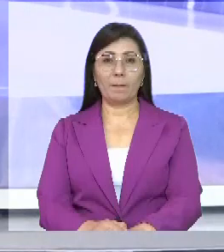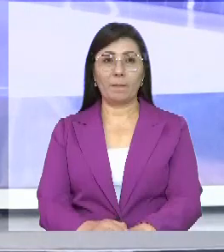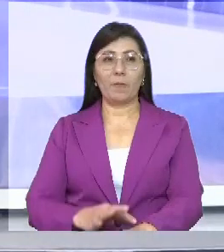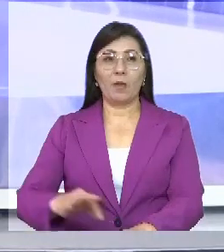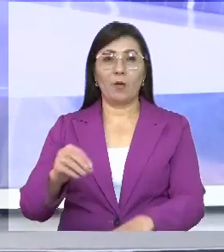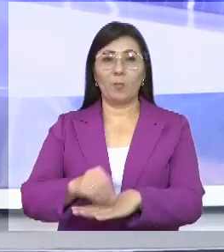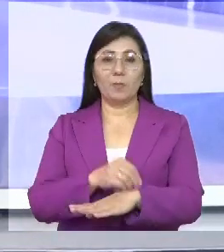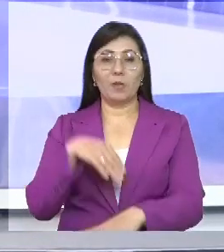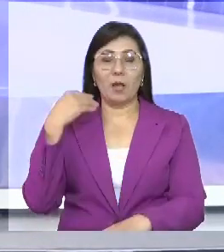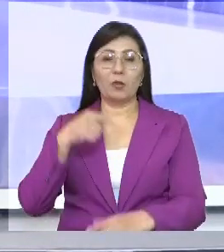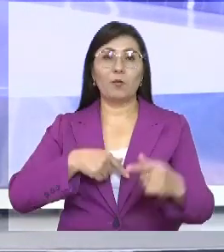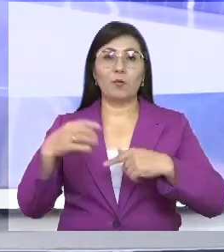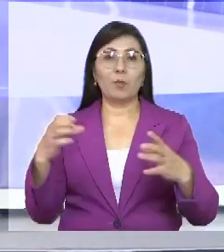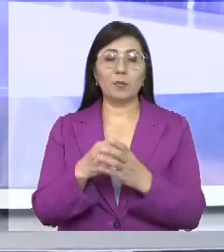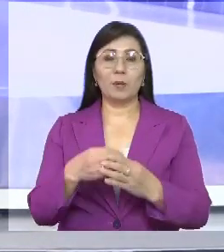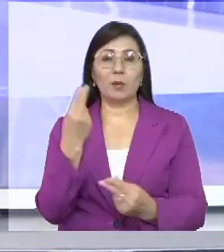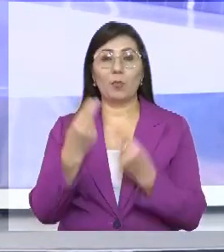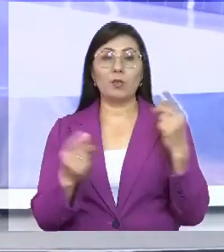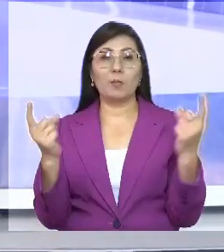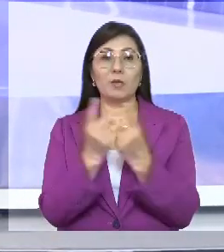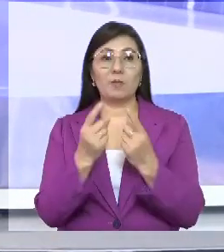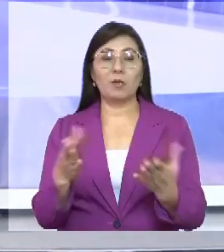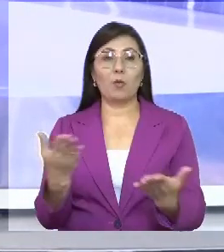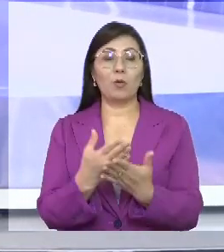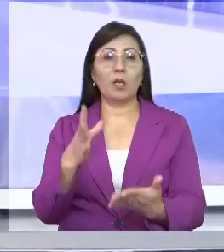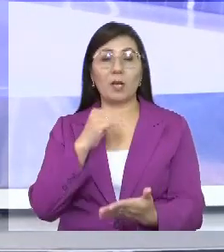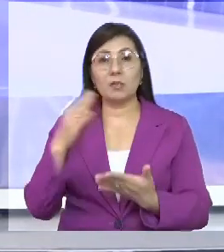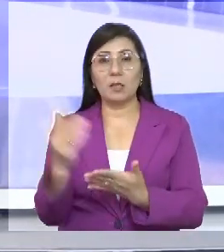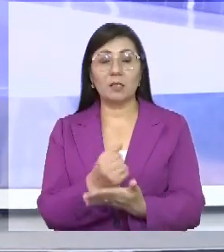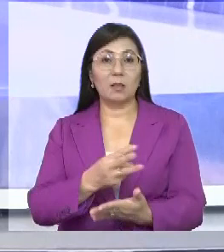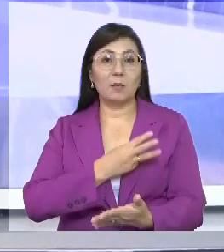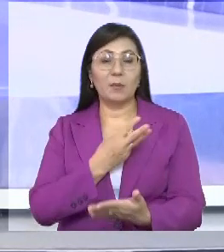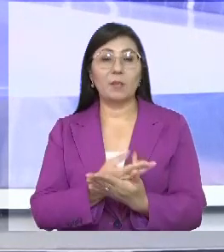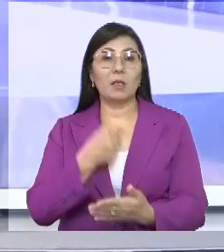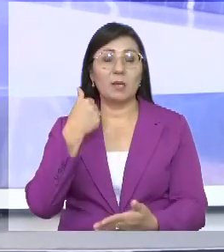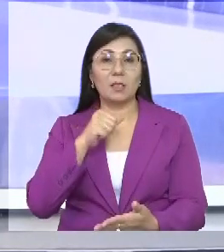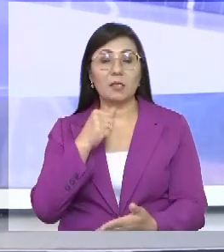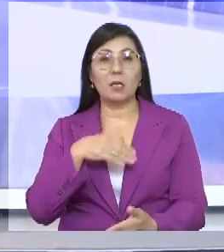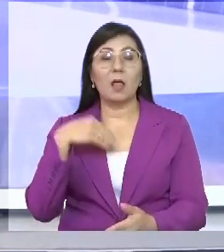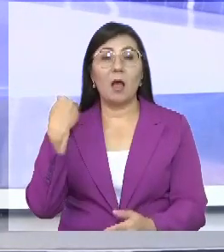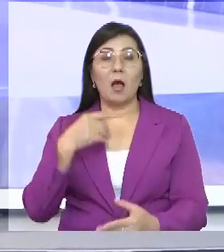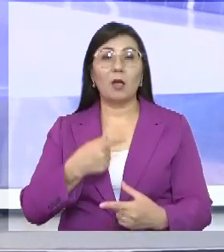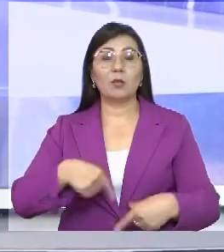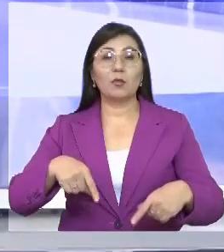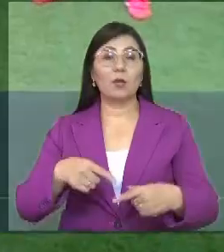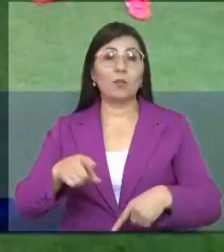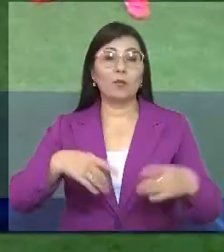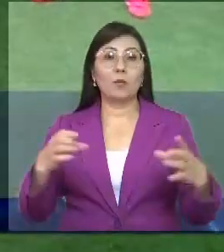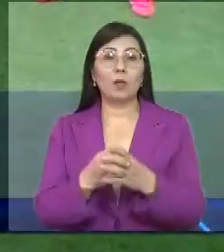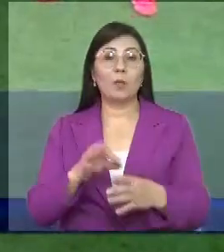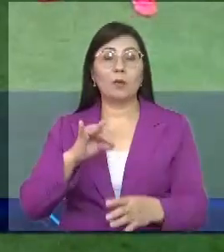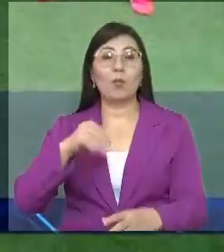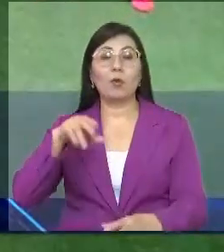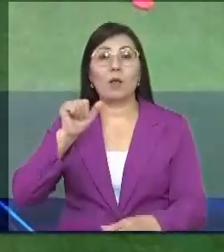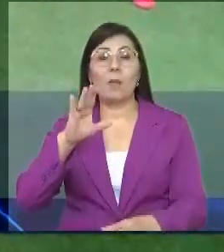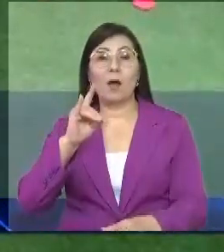Облыс әкімі Ақтөбе футбол клубының ойыншыларымен кездесті. Оларға сәттілік тілет. Ертең орталық стадионда Ақтөбе Ордабасыны қабылдайды.